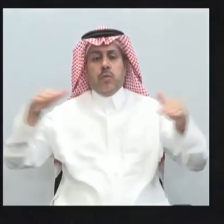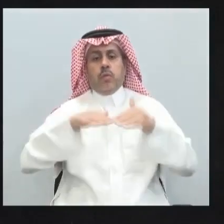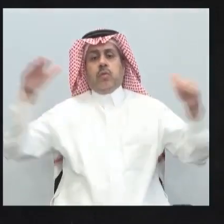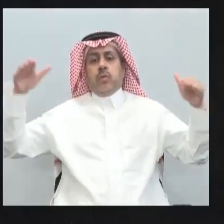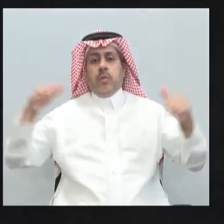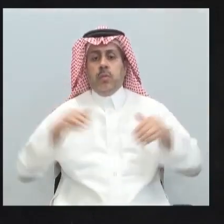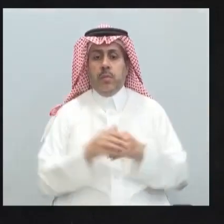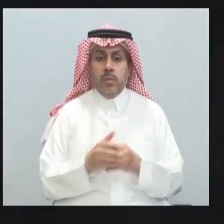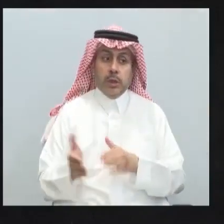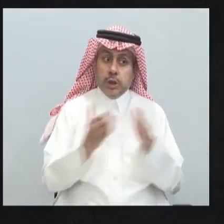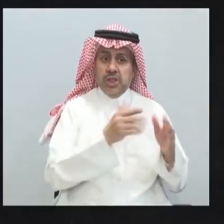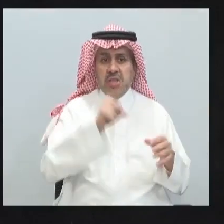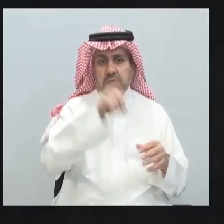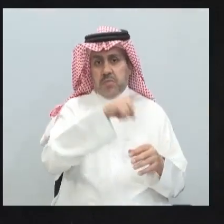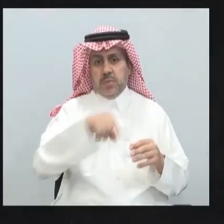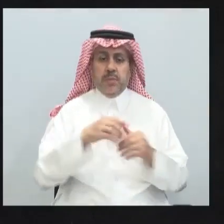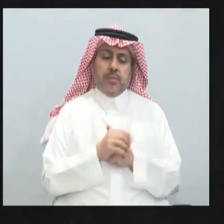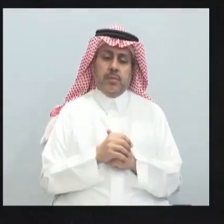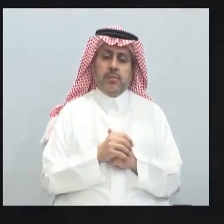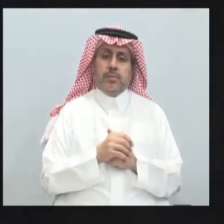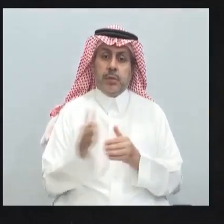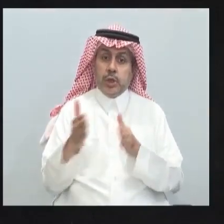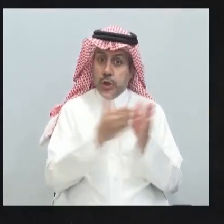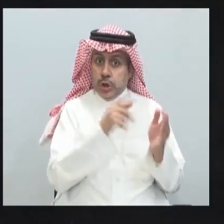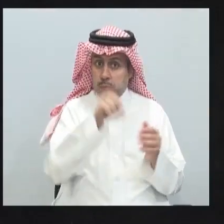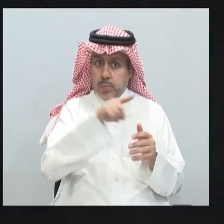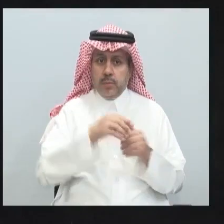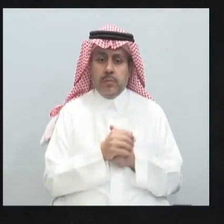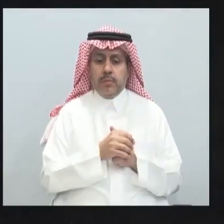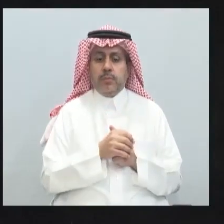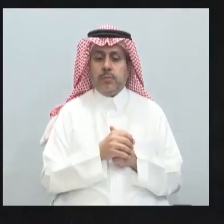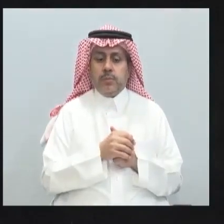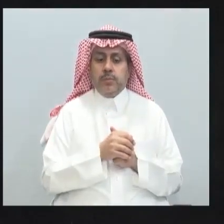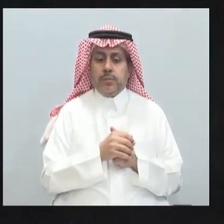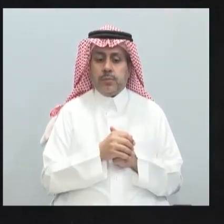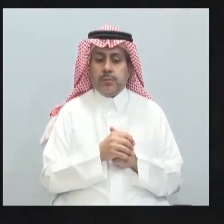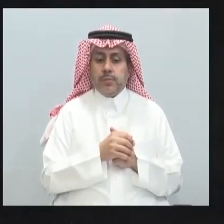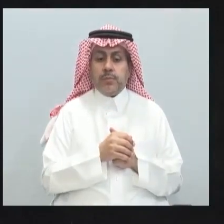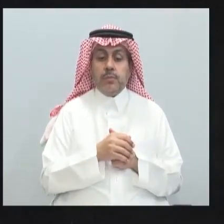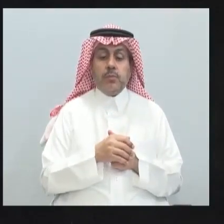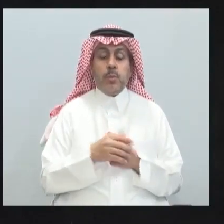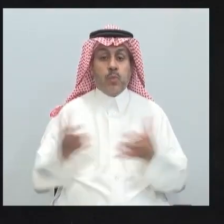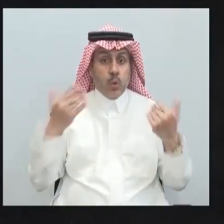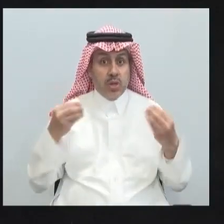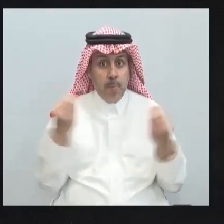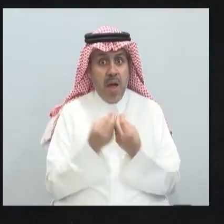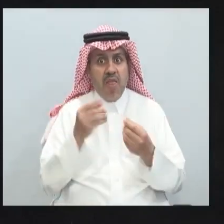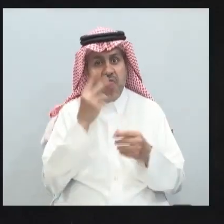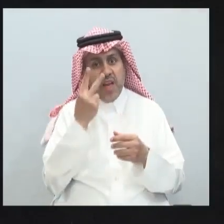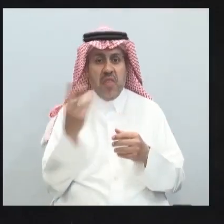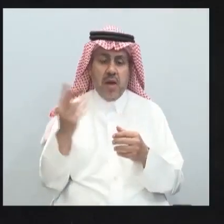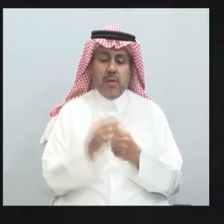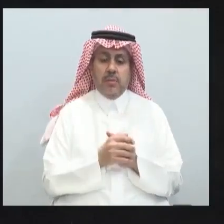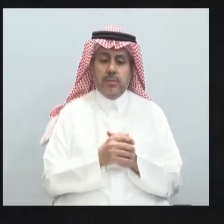الاتجاه غير صحيح الاتجاه غير صحيح اكسجين مقابل اكسجين لابد ان يكون اكسجين مقابل شيء اخر الاكسجين سالب والاكسجين